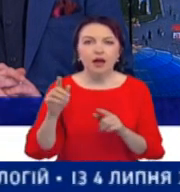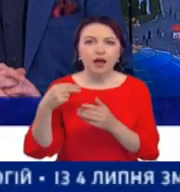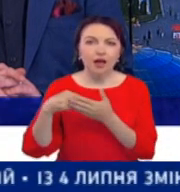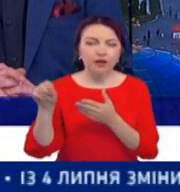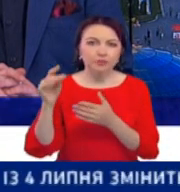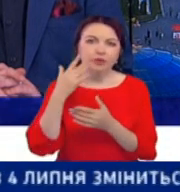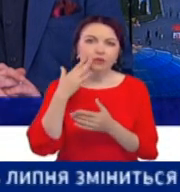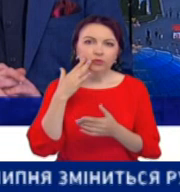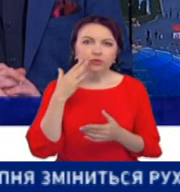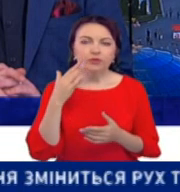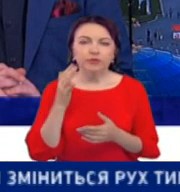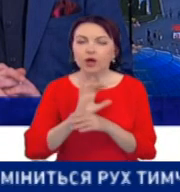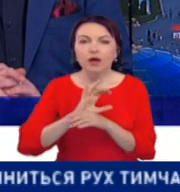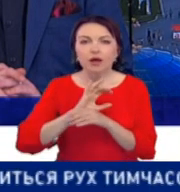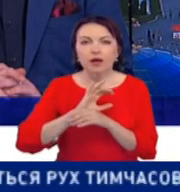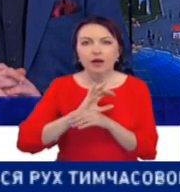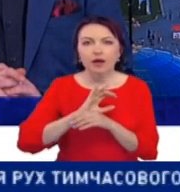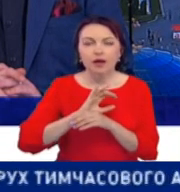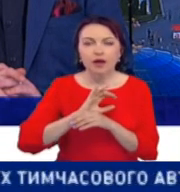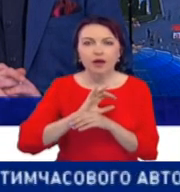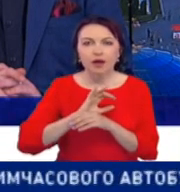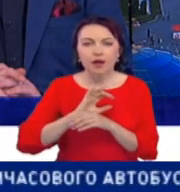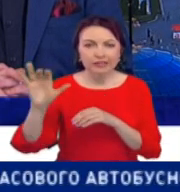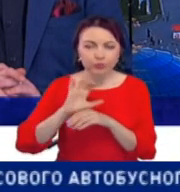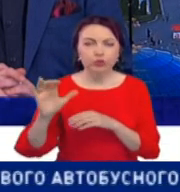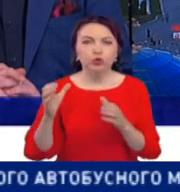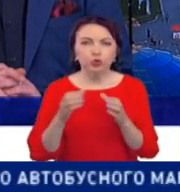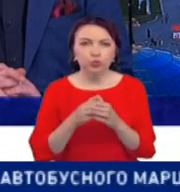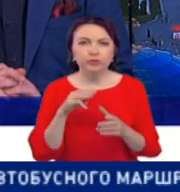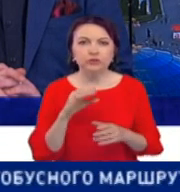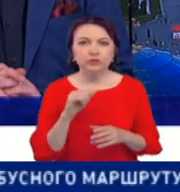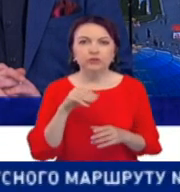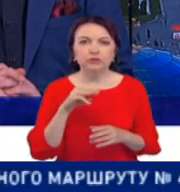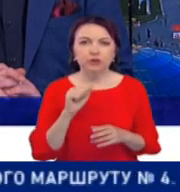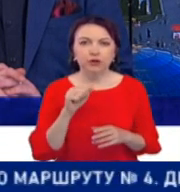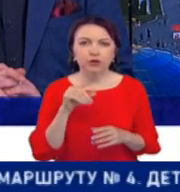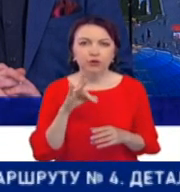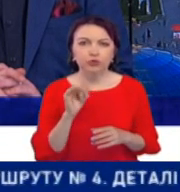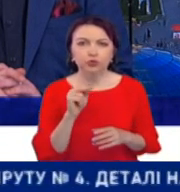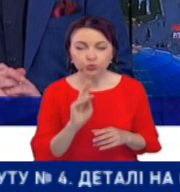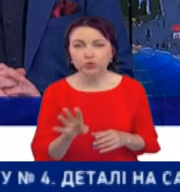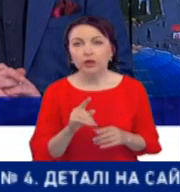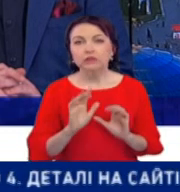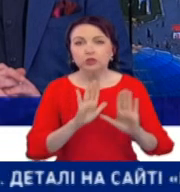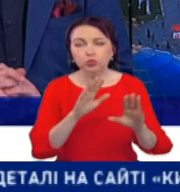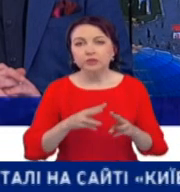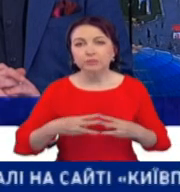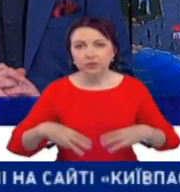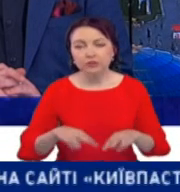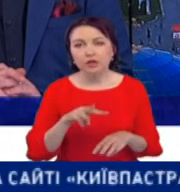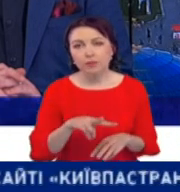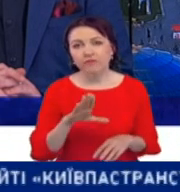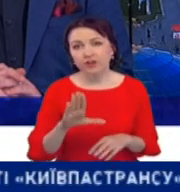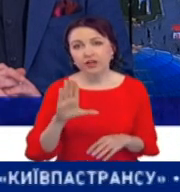Рибальченко, заступник міністра економрозвитку і торгівлі Михайло Тітарчук, також був заступник міністра МВС Троян,